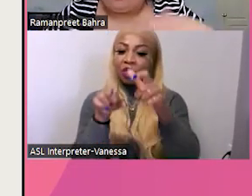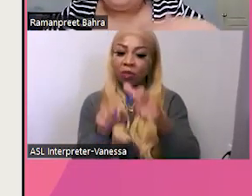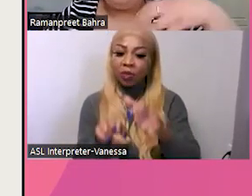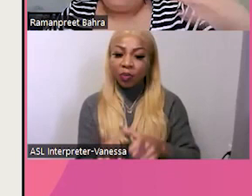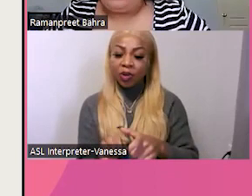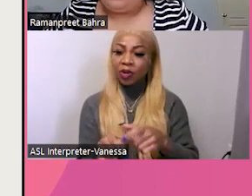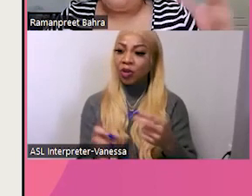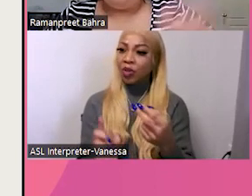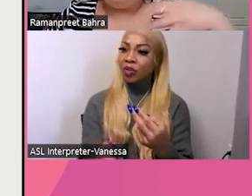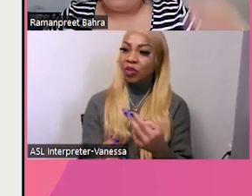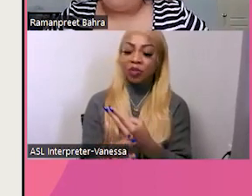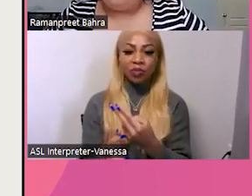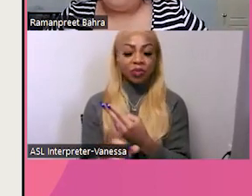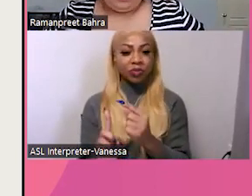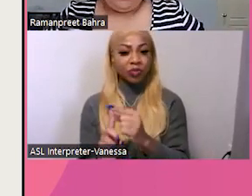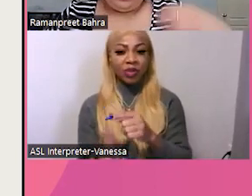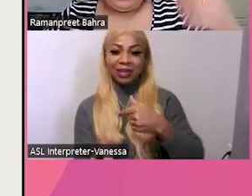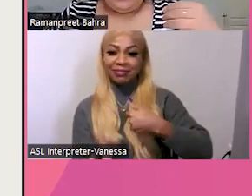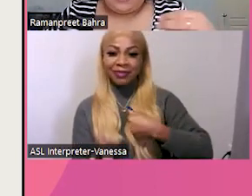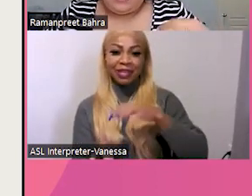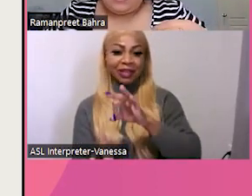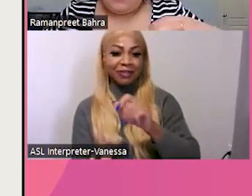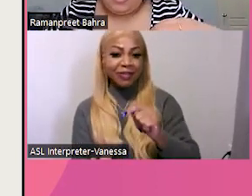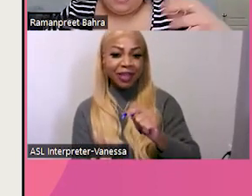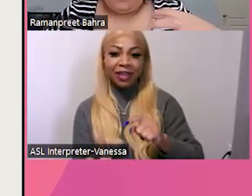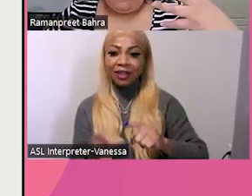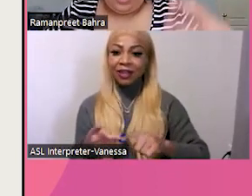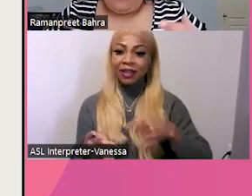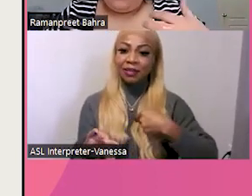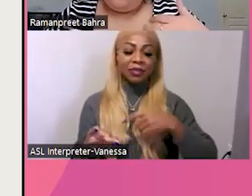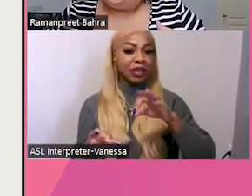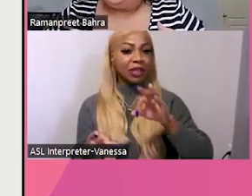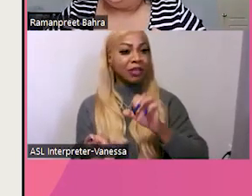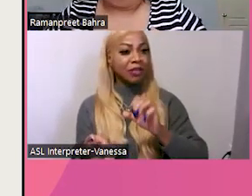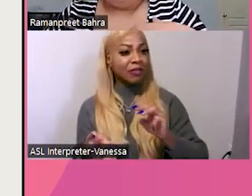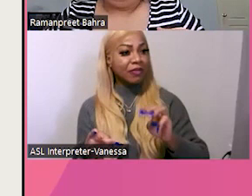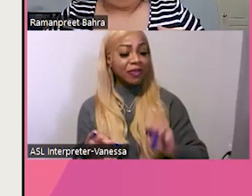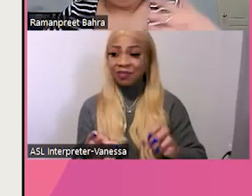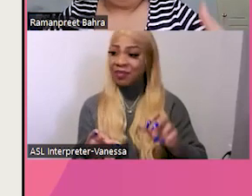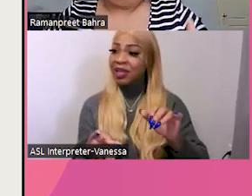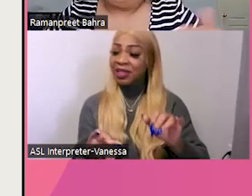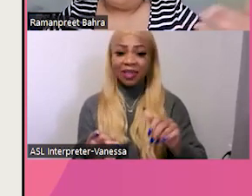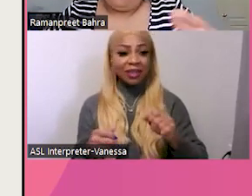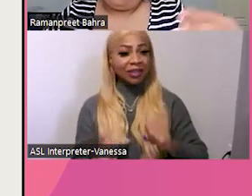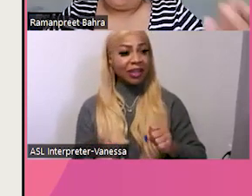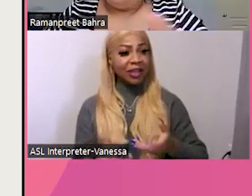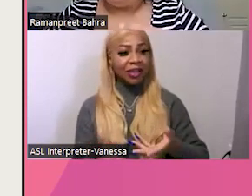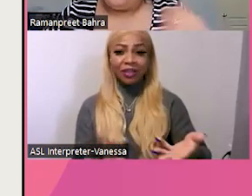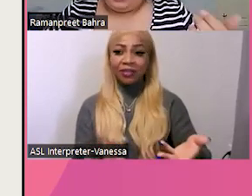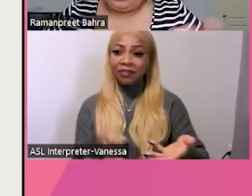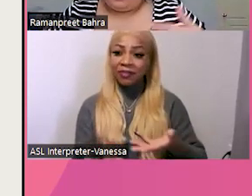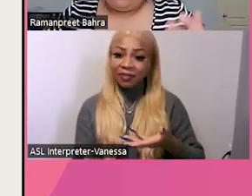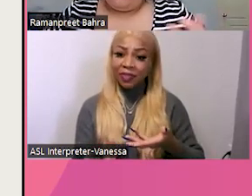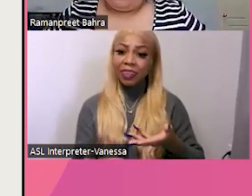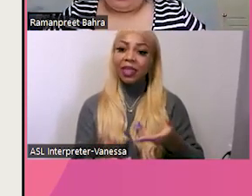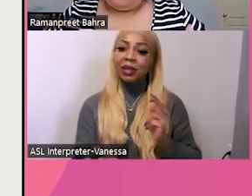terminologie, l'utilisation du mot gros, je suis grosse, par exemple, c'est une façon d'inviter non